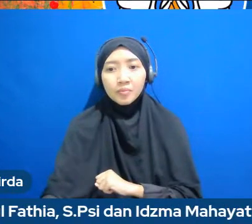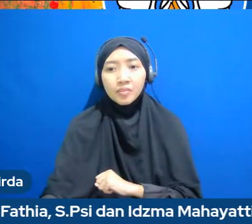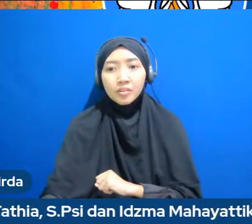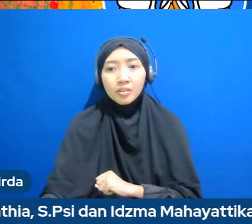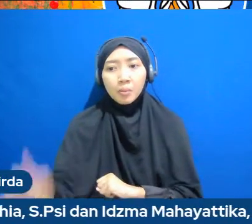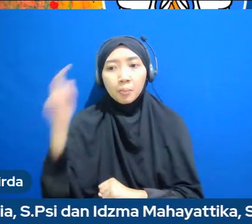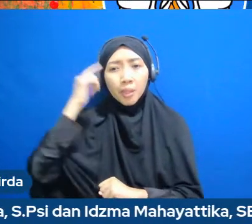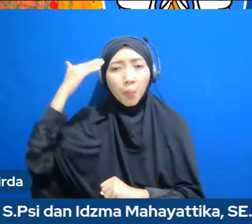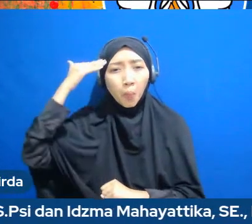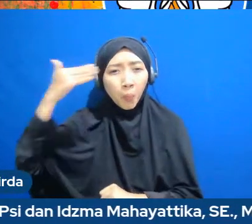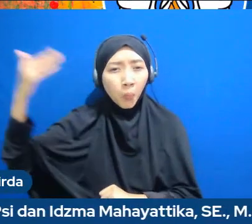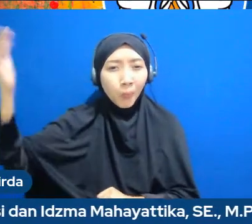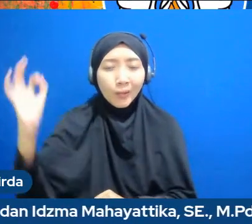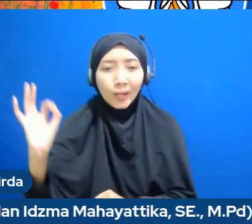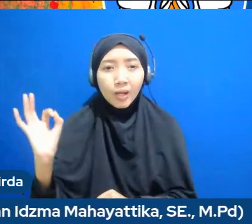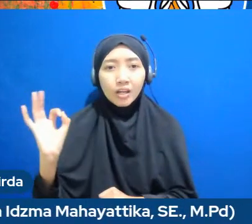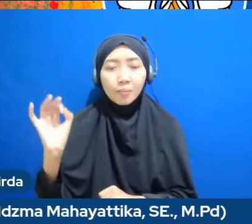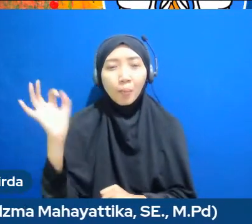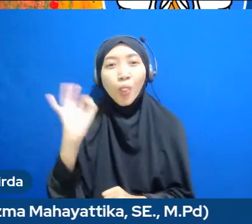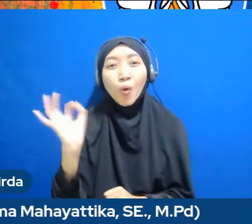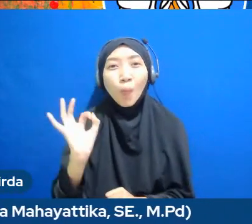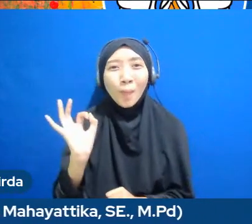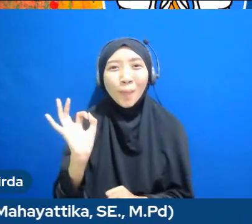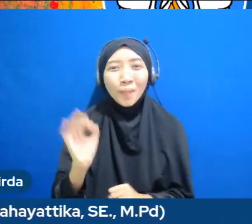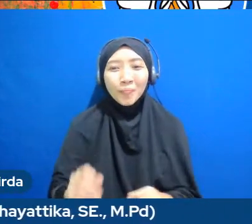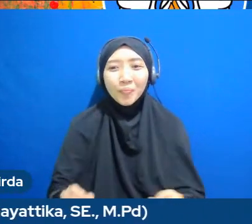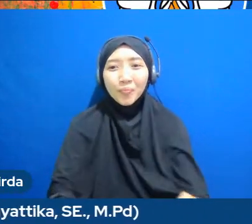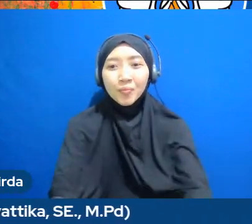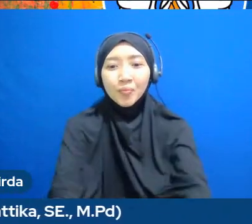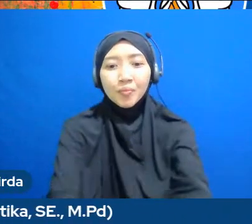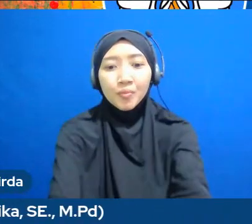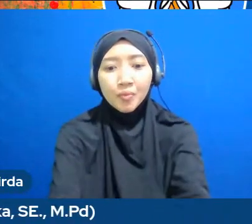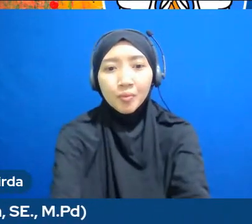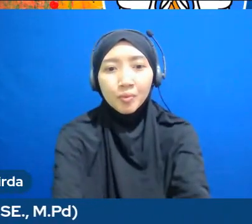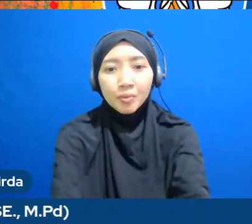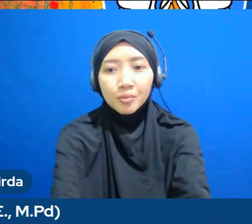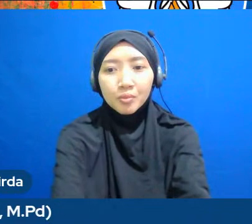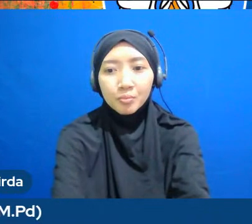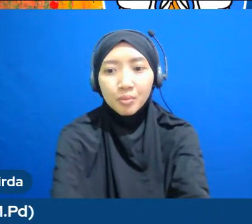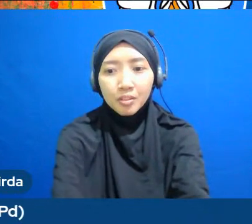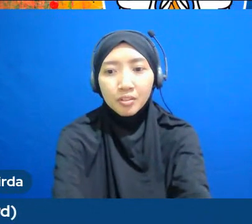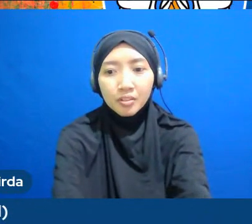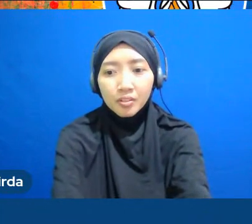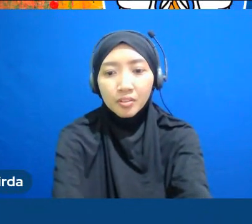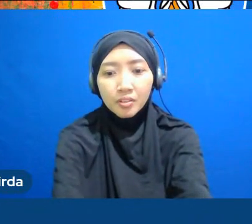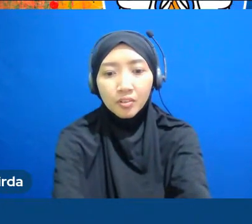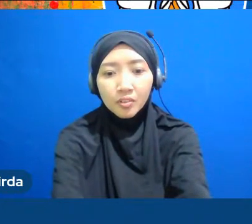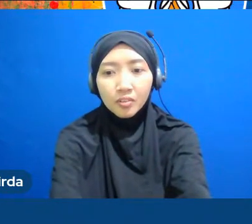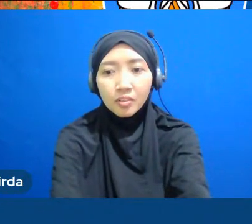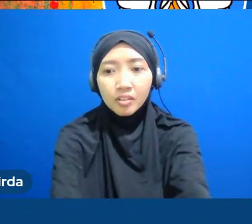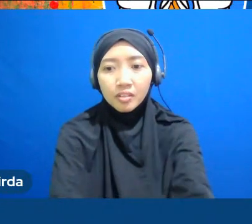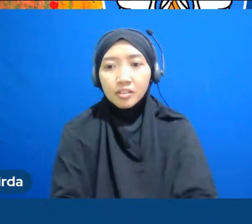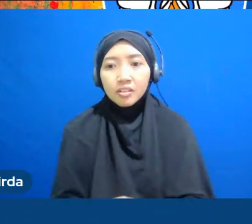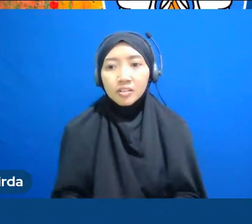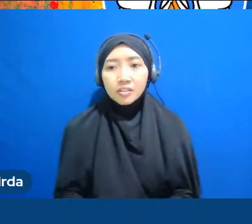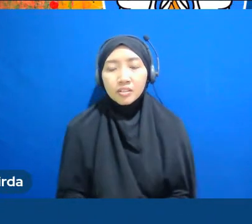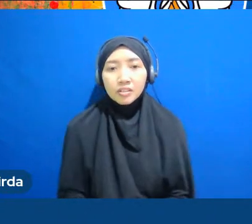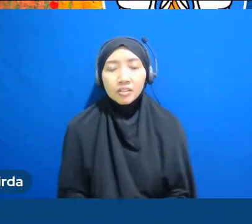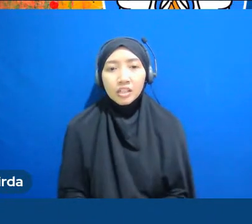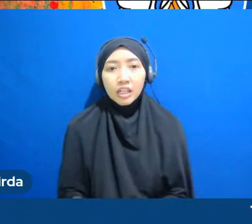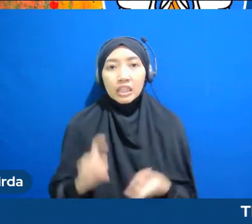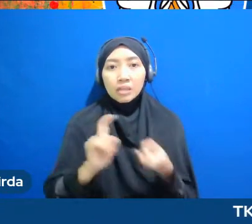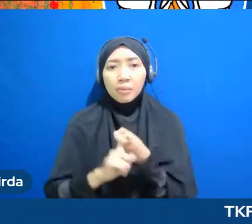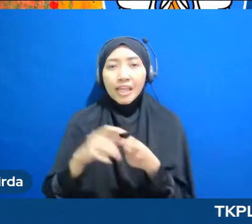dia lakuin aja gitu, atau bahkan di hal-hal kayak meledek gitu, dia dia nggak sadar sebenarnya bahwa temennya itu nggak